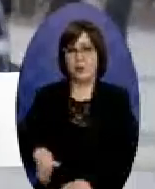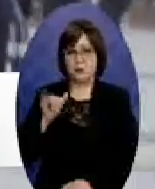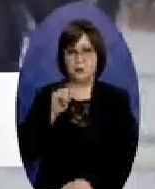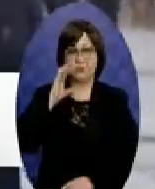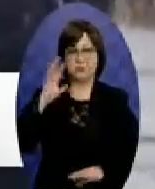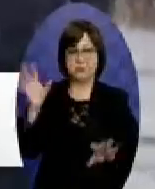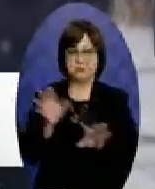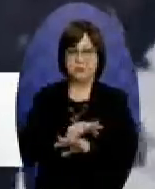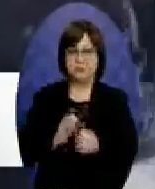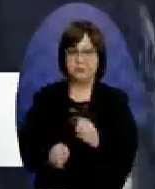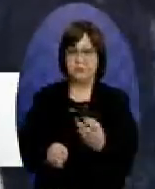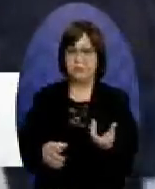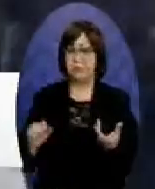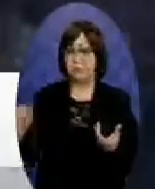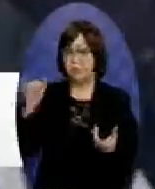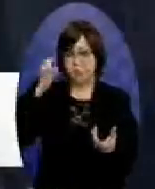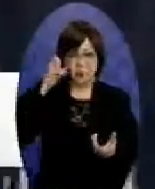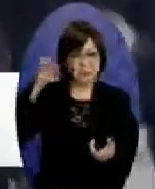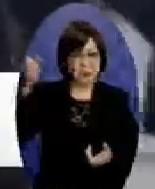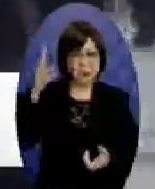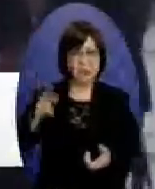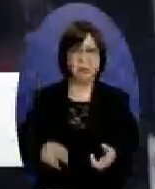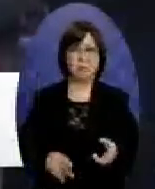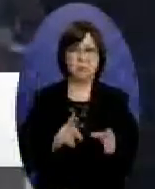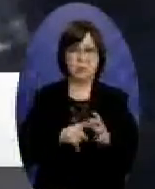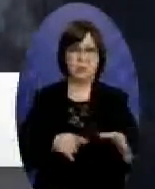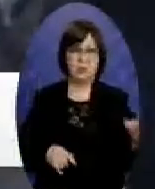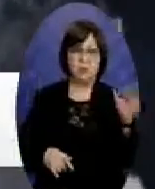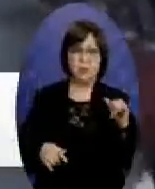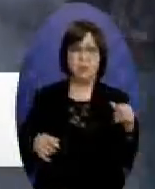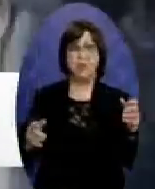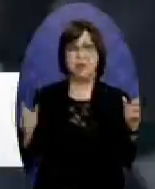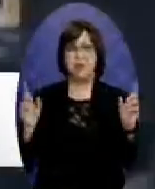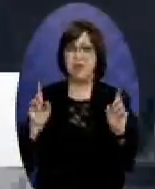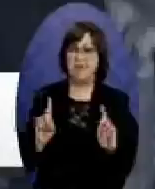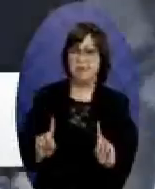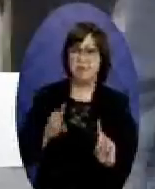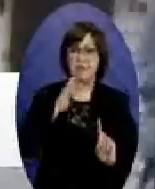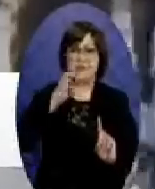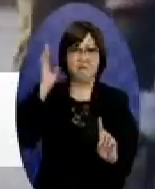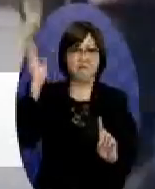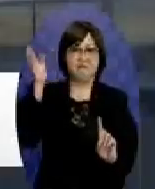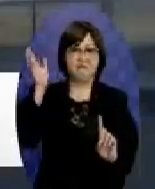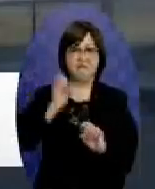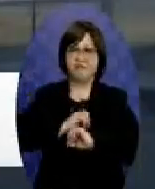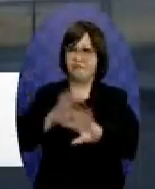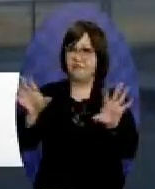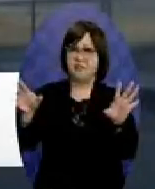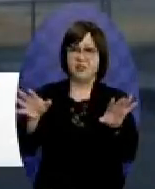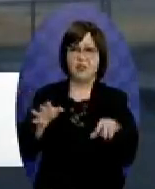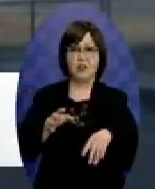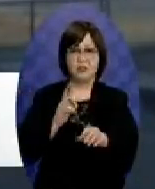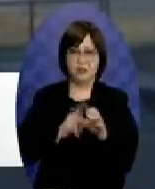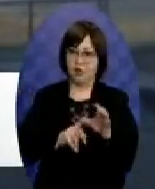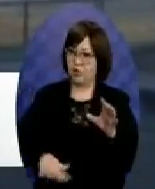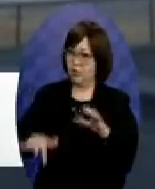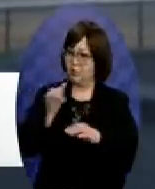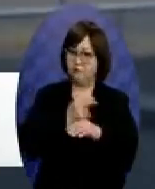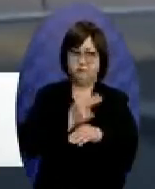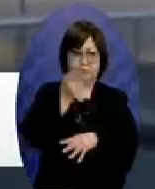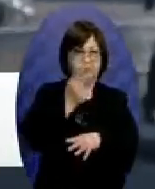дунд Трамп, Ким Жон Ун нар хамтарсан мэдэгдэл гаргасан. За Пхеньян цөмийн зүсгээс бүрэн гүйцэд ангиж харахад бэлэн гэдгээ зарласан